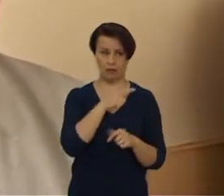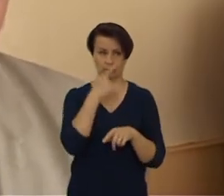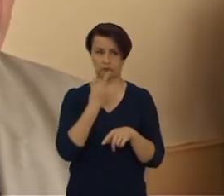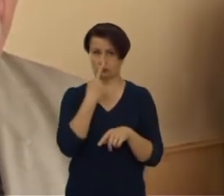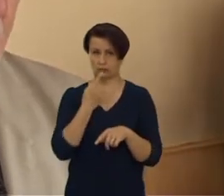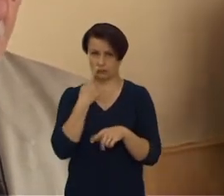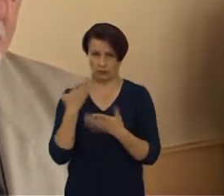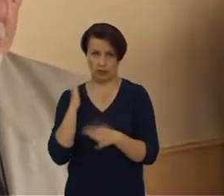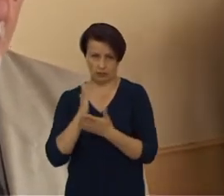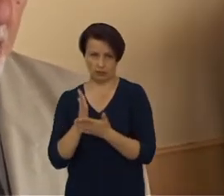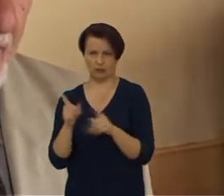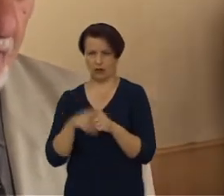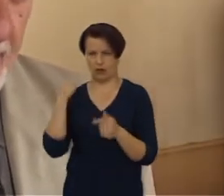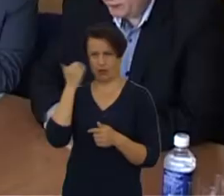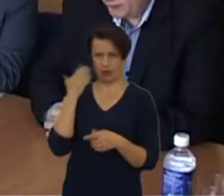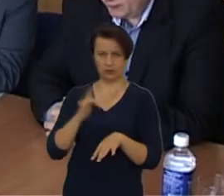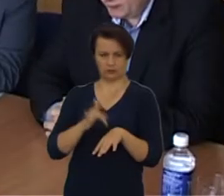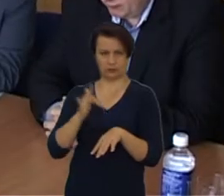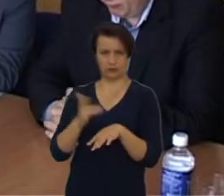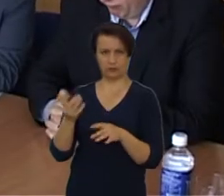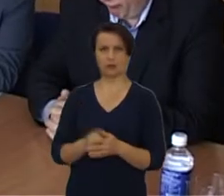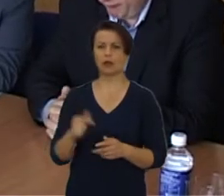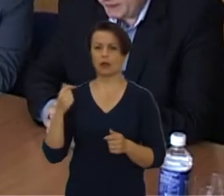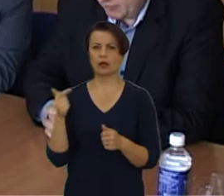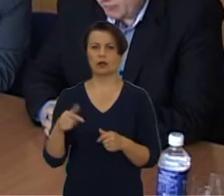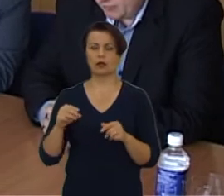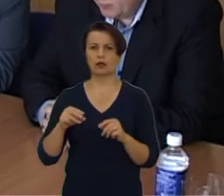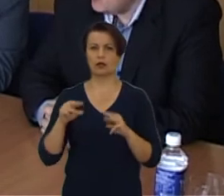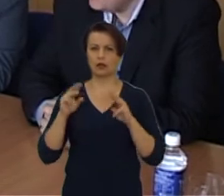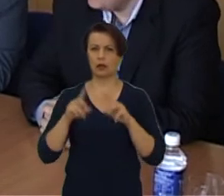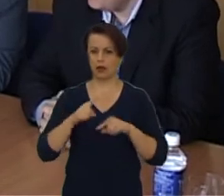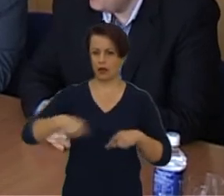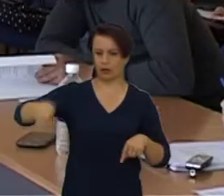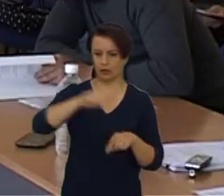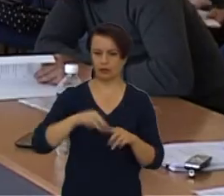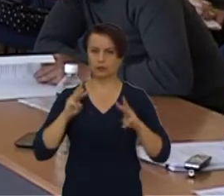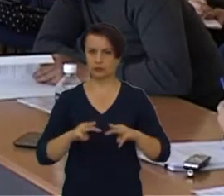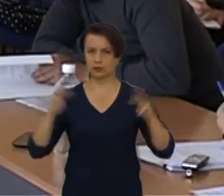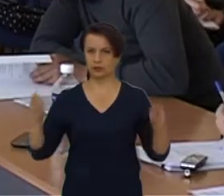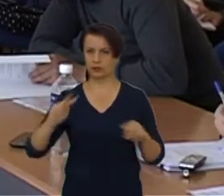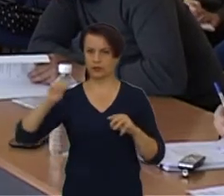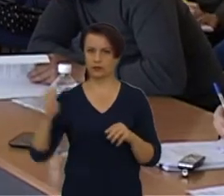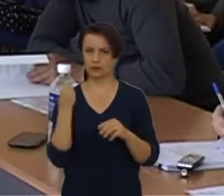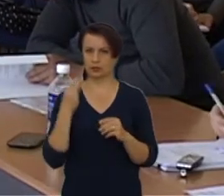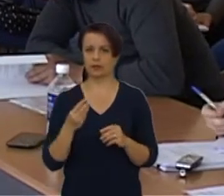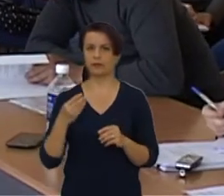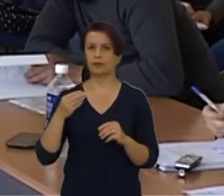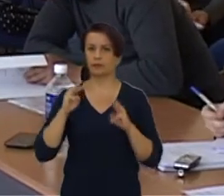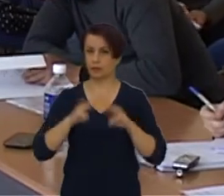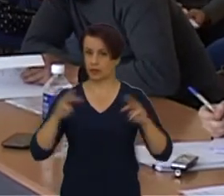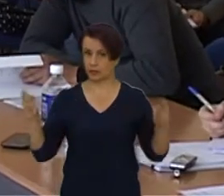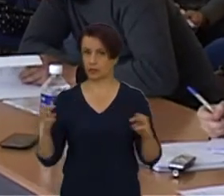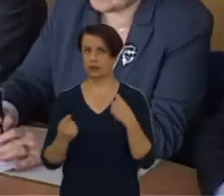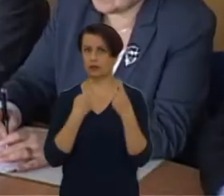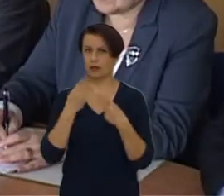kad yra kvapas, jau yra gėdos reikalas. Lietuvos Respublikos aplinkos ministerijos viceministras Algirdas Genevičius akcentavo,